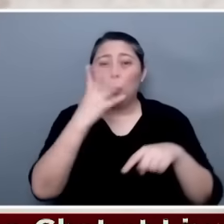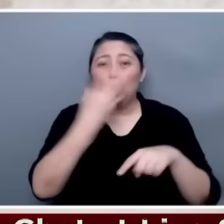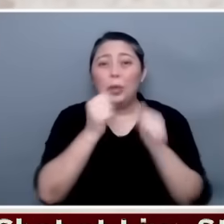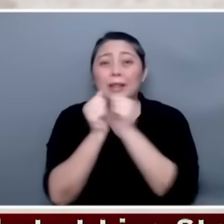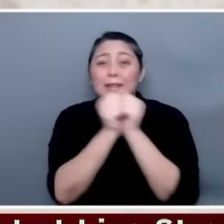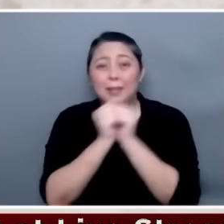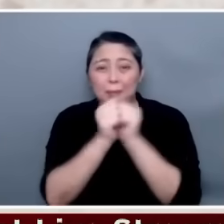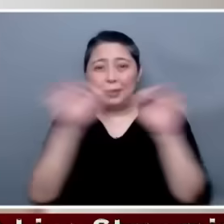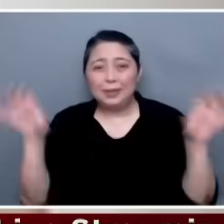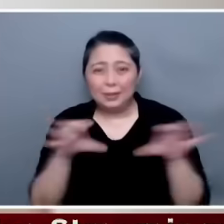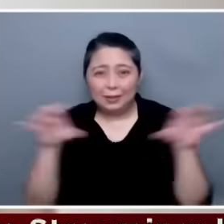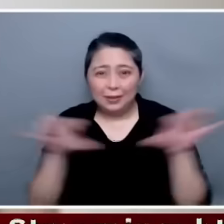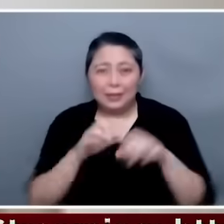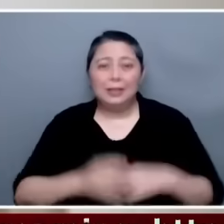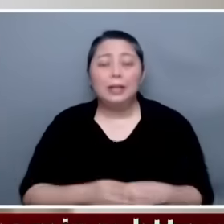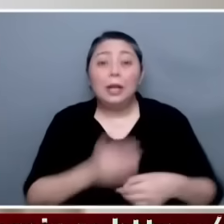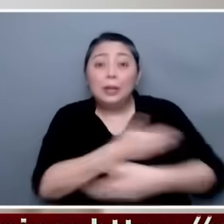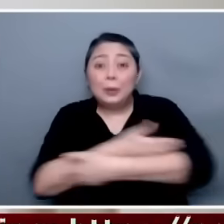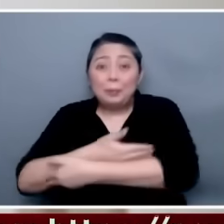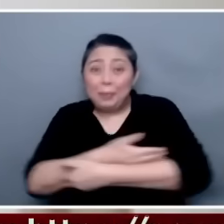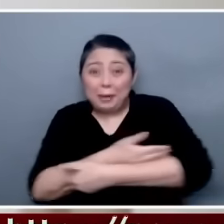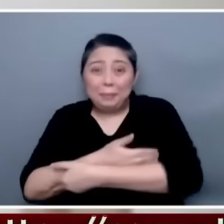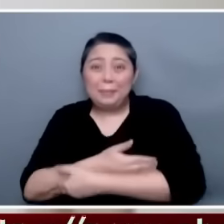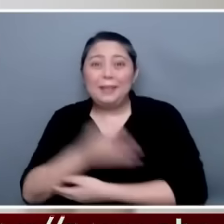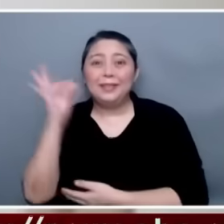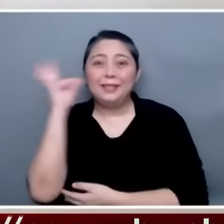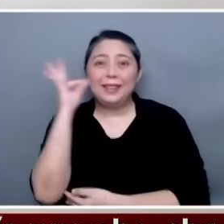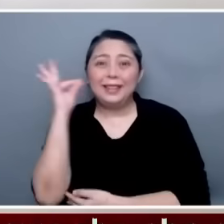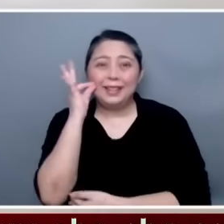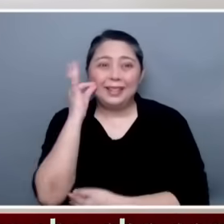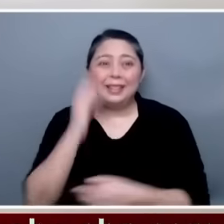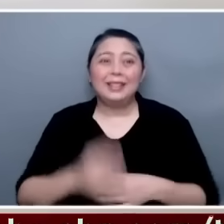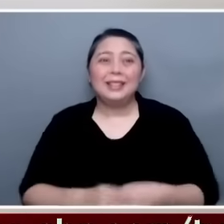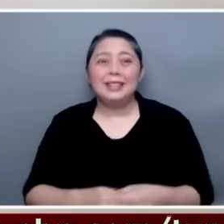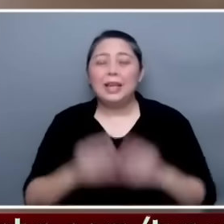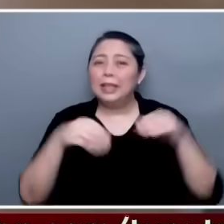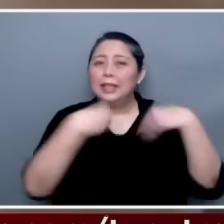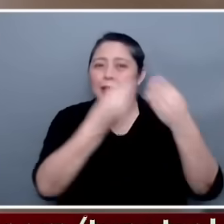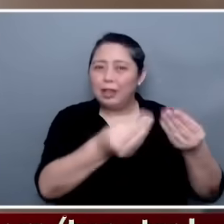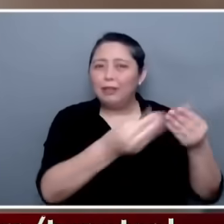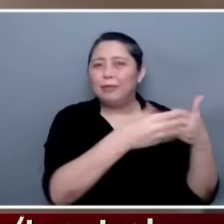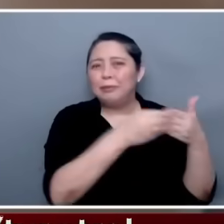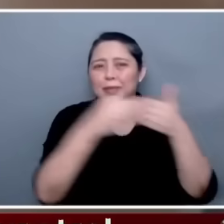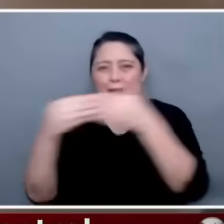at direksyon sa kanyang buhay. Kaya't sisikapin niyang maging best mommy para sa anak.